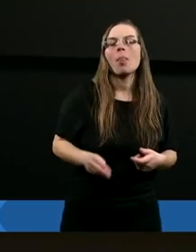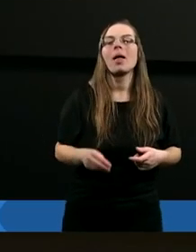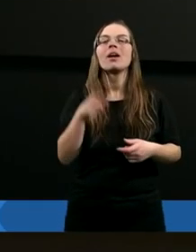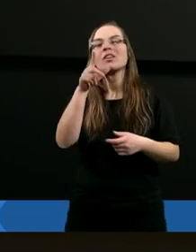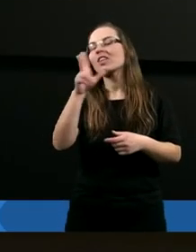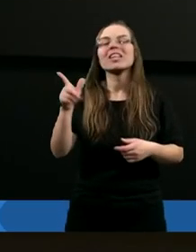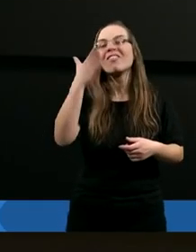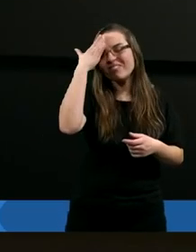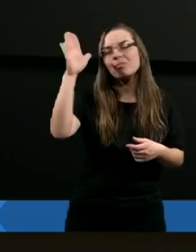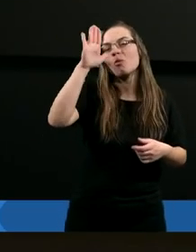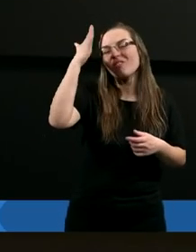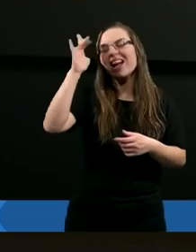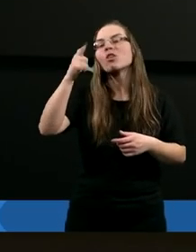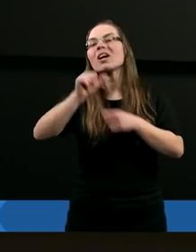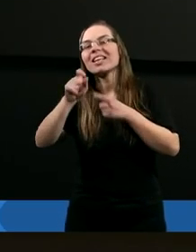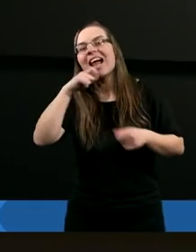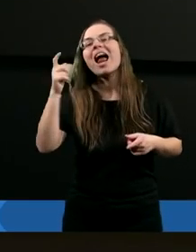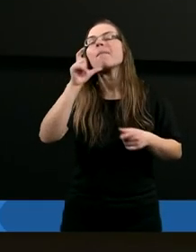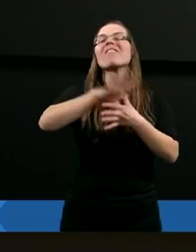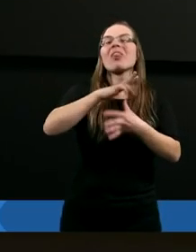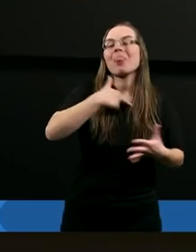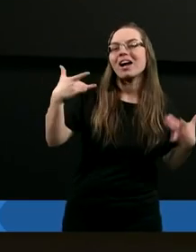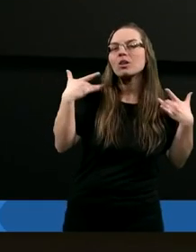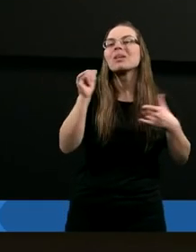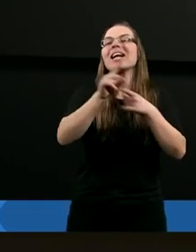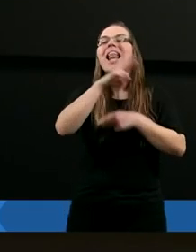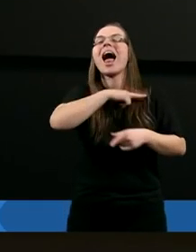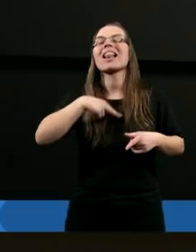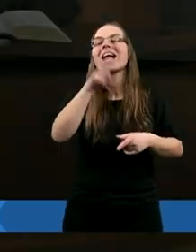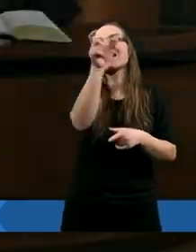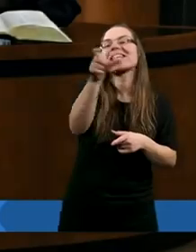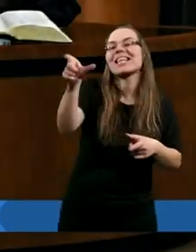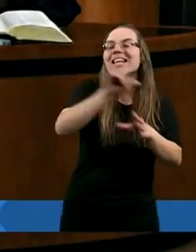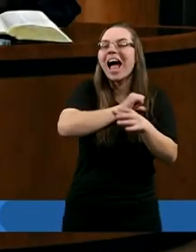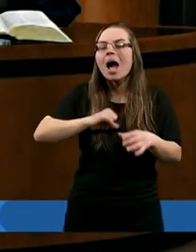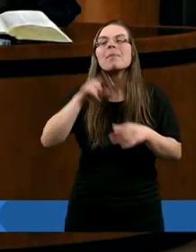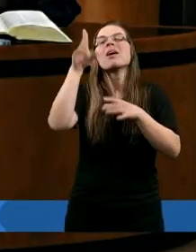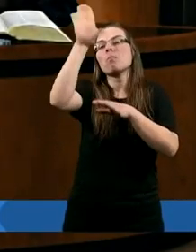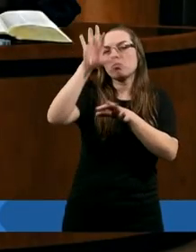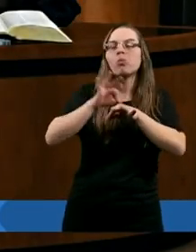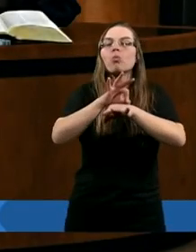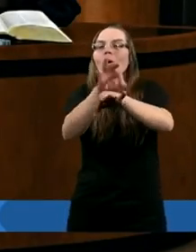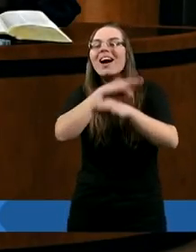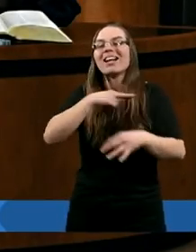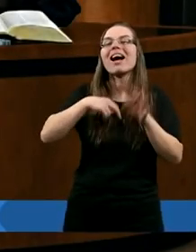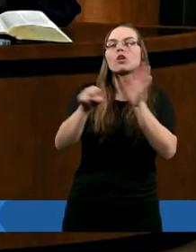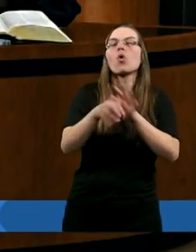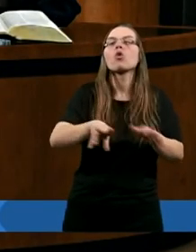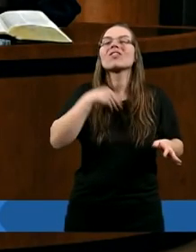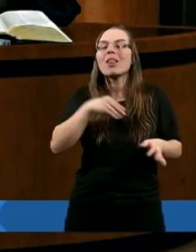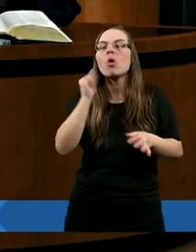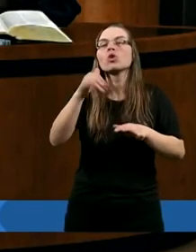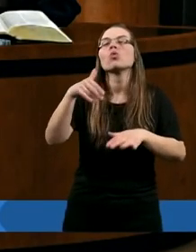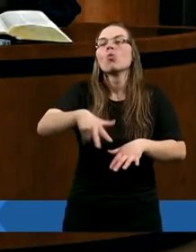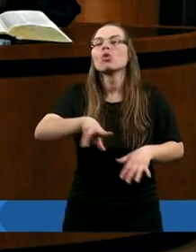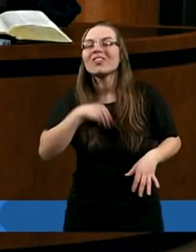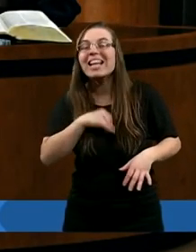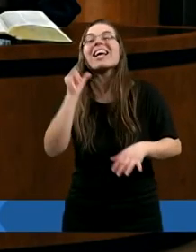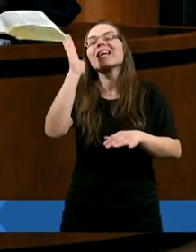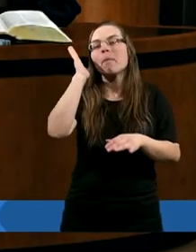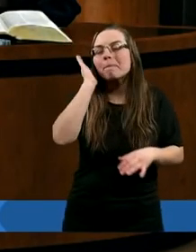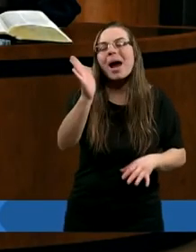Pan Bóg wie, co jest najlepsze i w naszym życiu, i dla nas samych. On nas prowadzi do świętości, do uświęcenia i